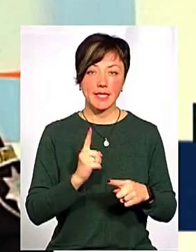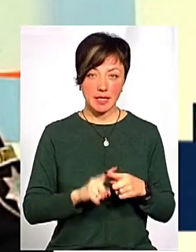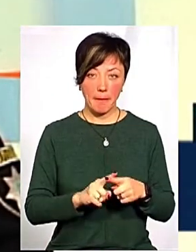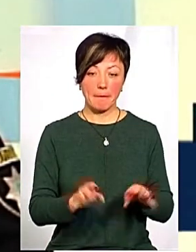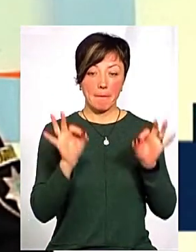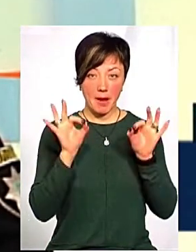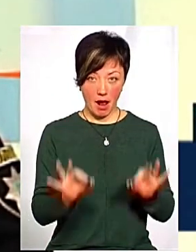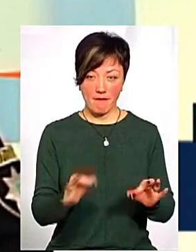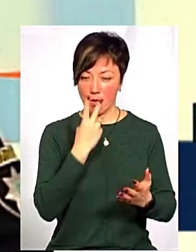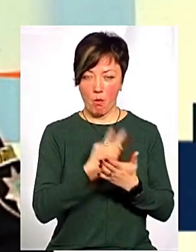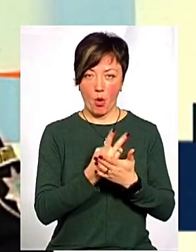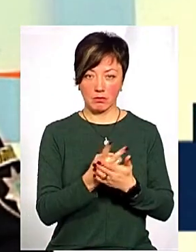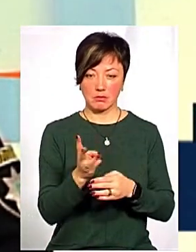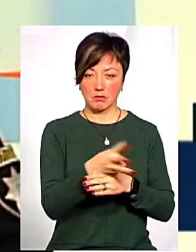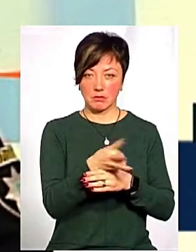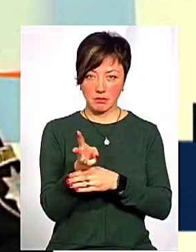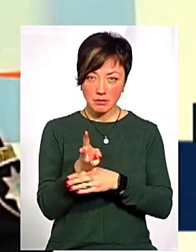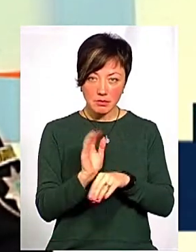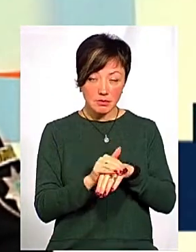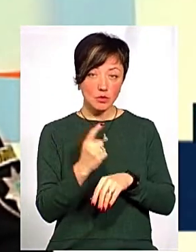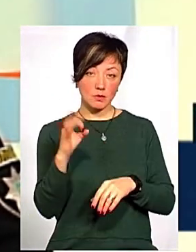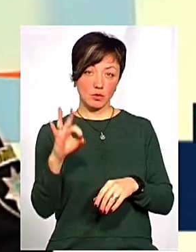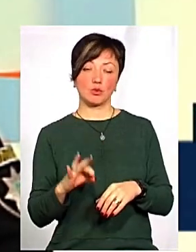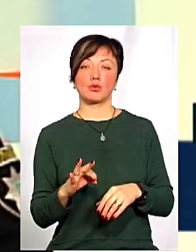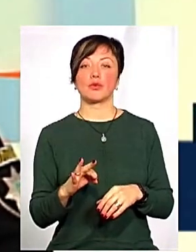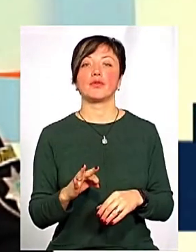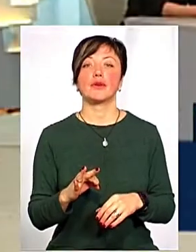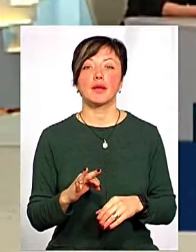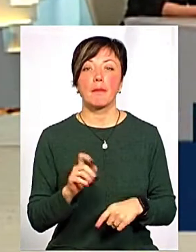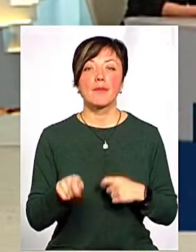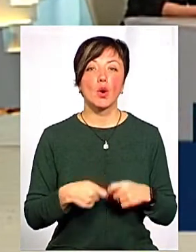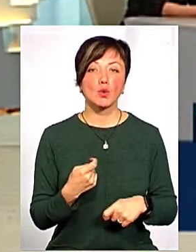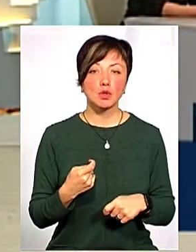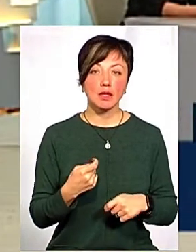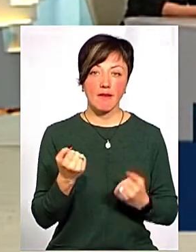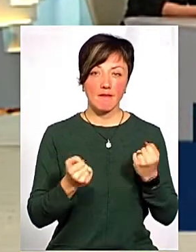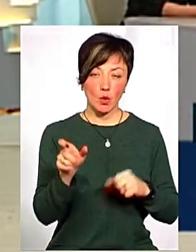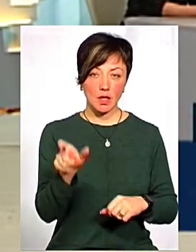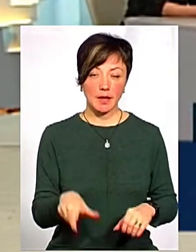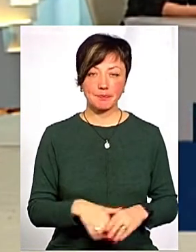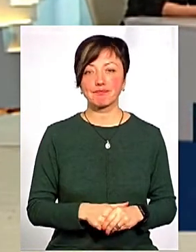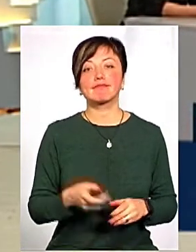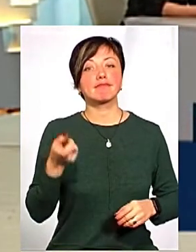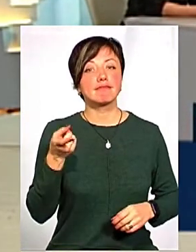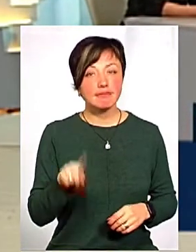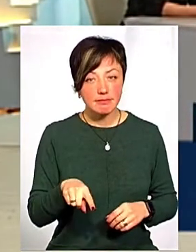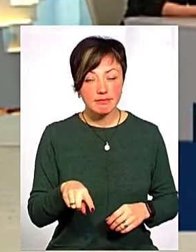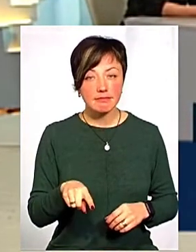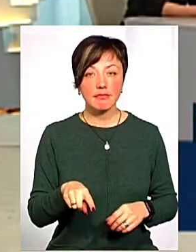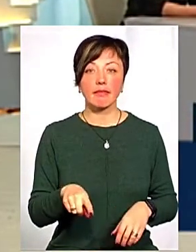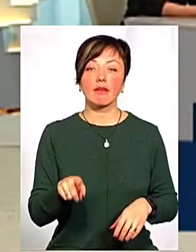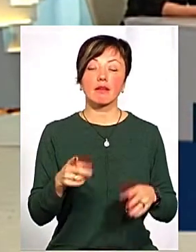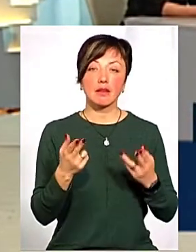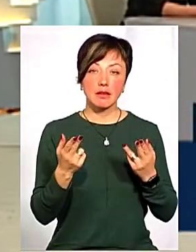це правильне, якісне і 100% порушення водієм. Тому